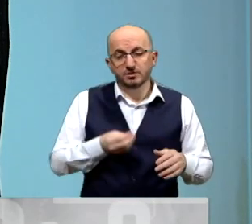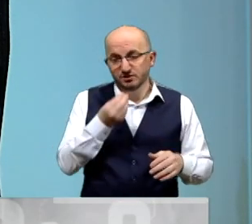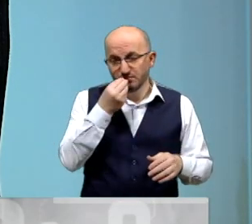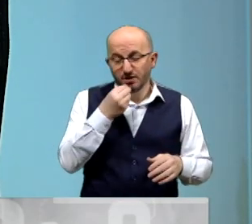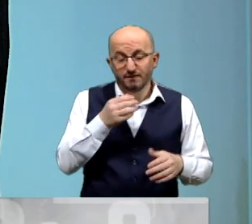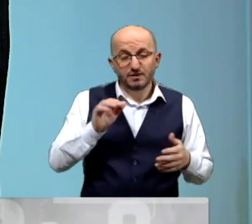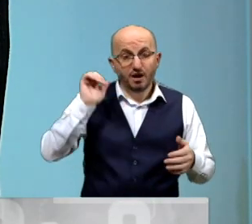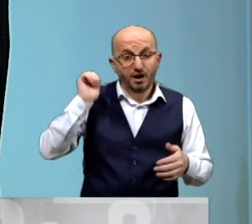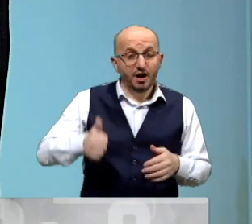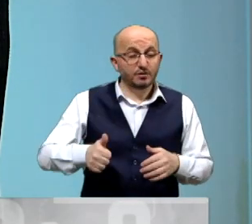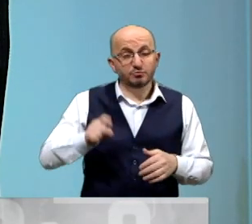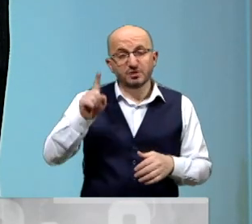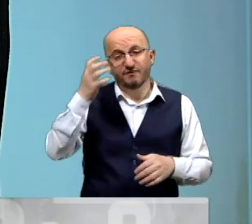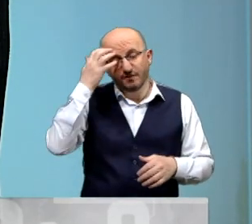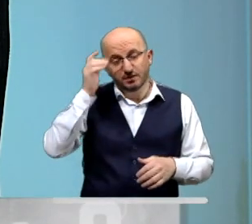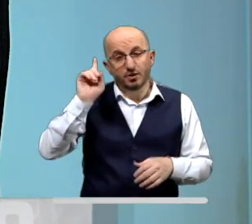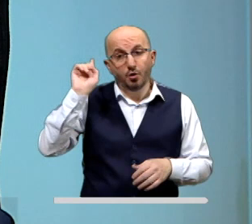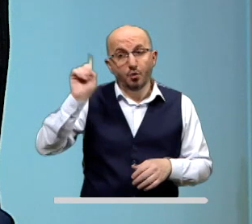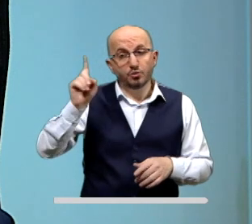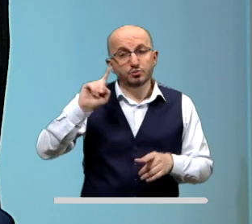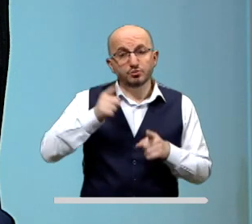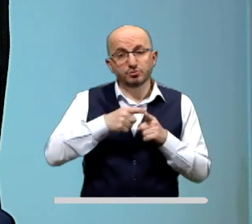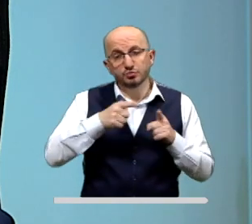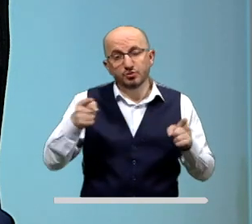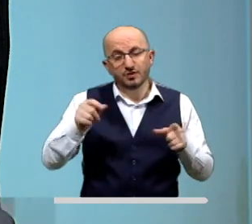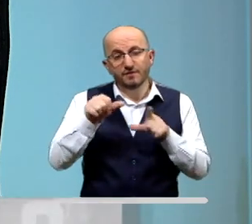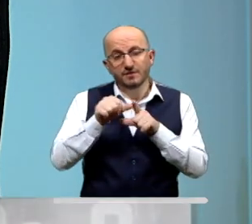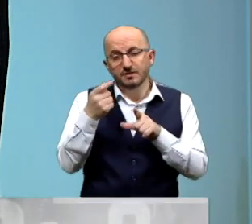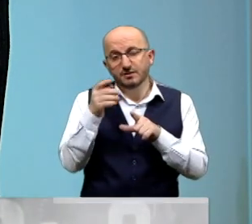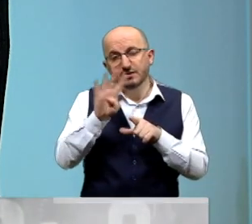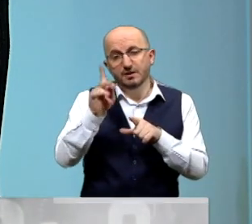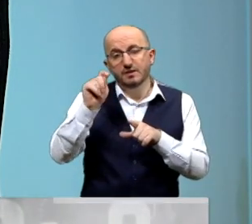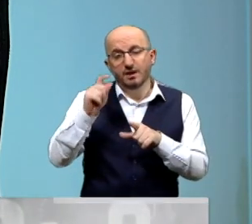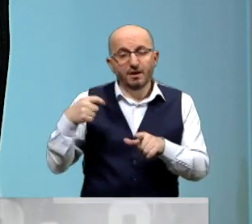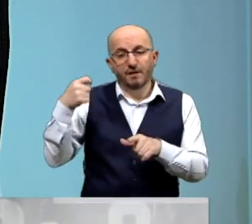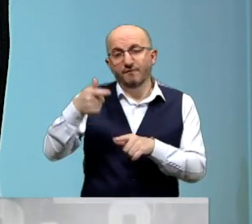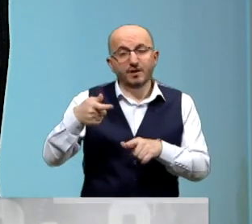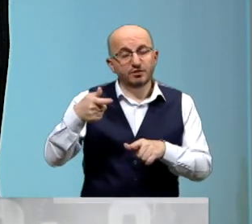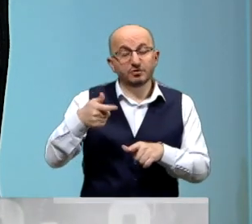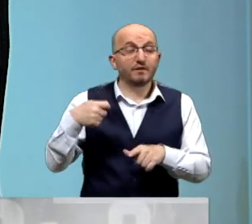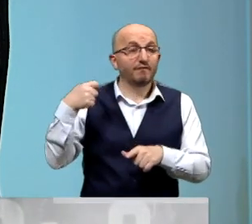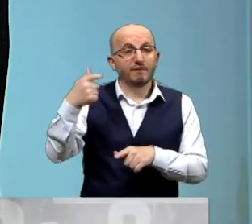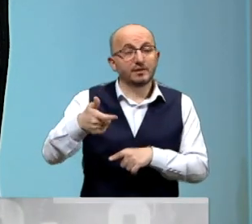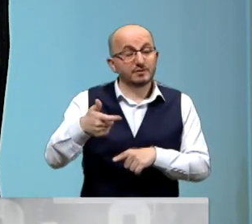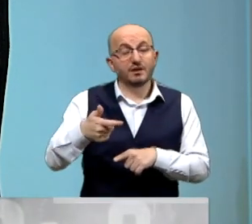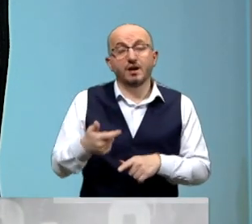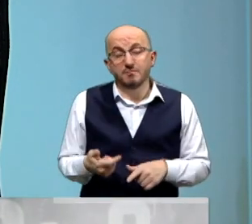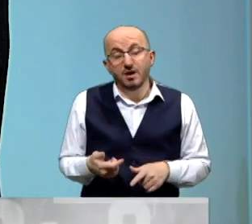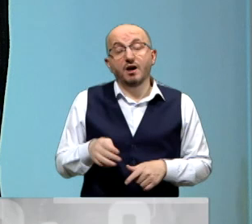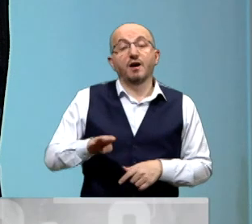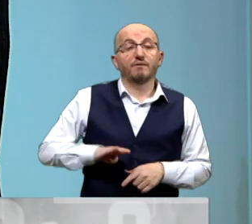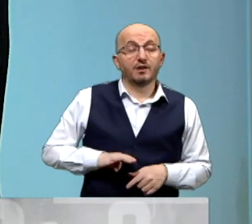fakire on gün süreyle işte bir fitre miktarı bir para verecek O da 40 lira şimdilik bunu versin ama